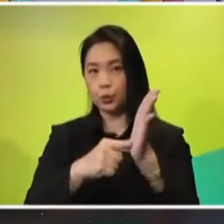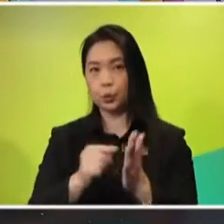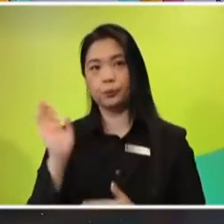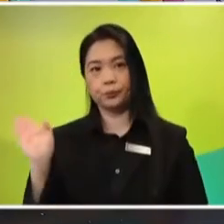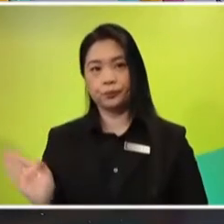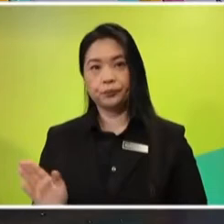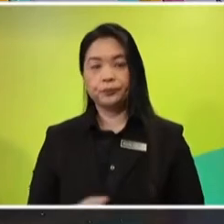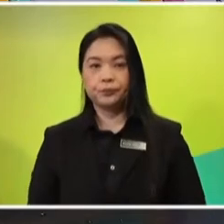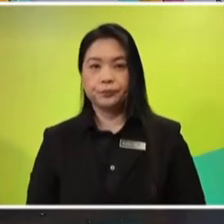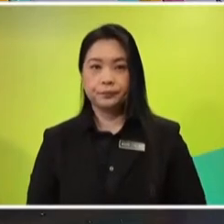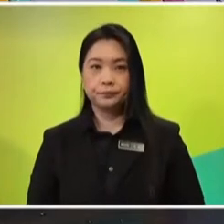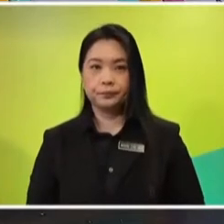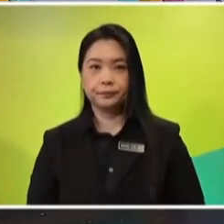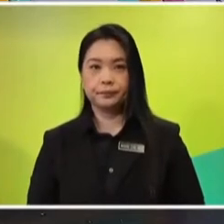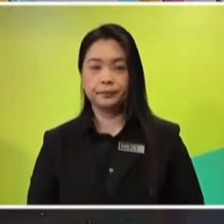2/4.